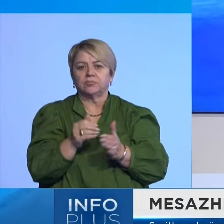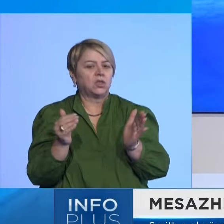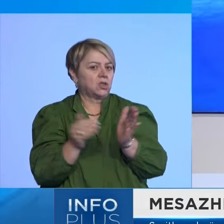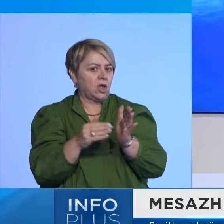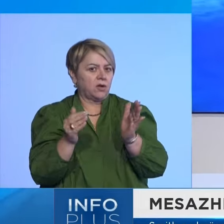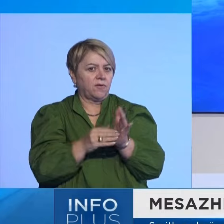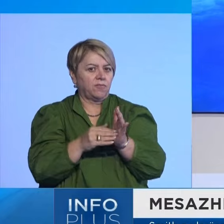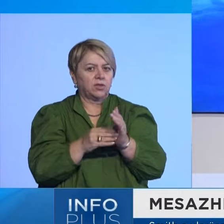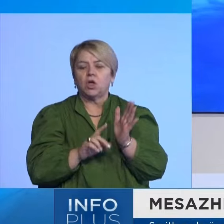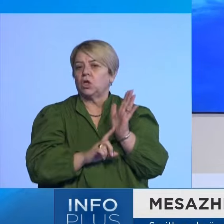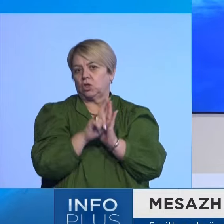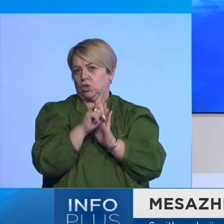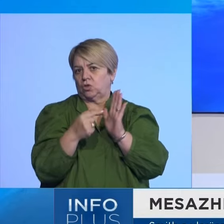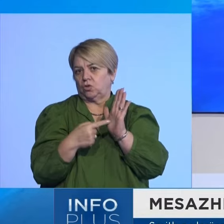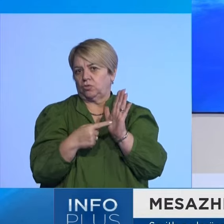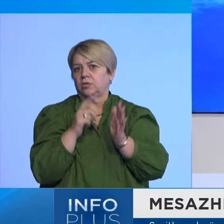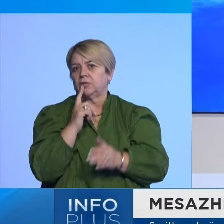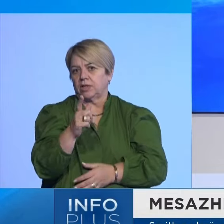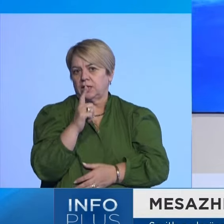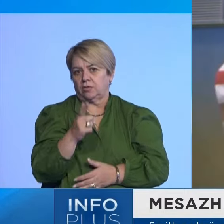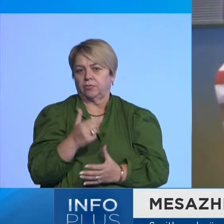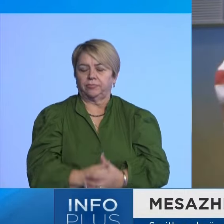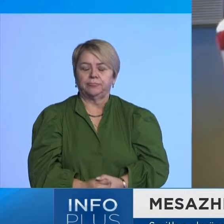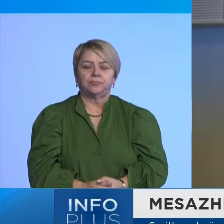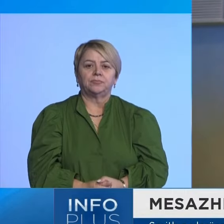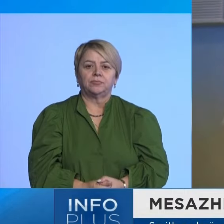nevojshme rezultatet në dialog.